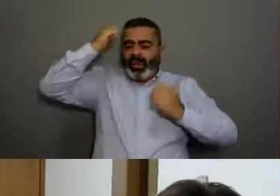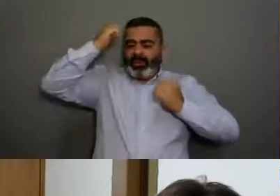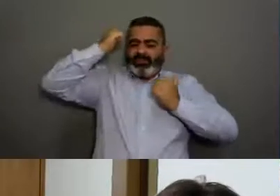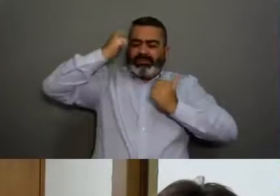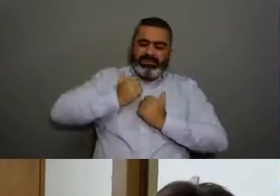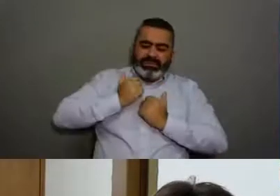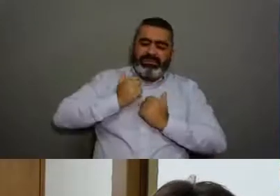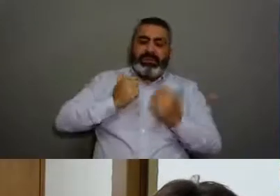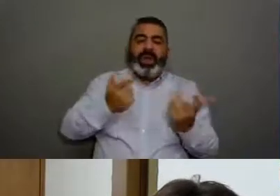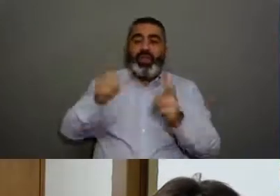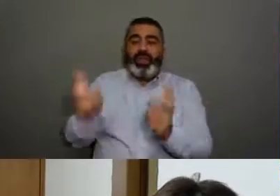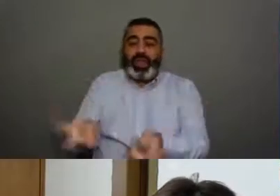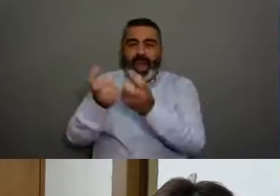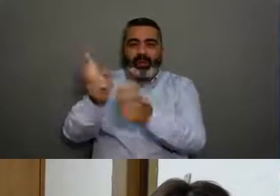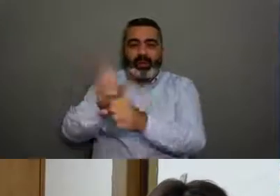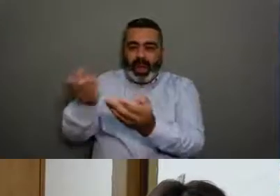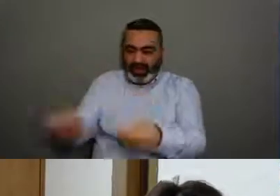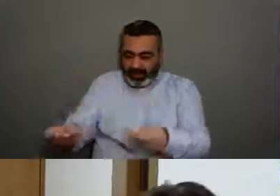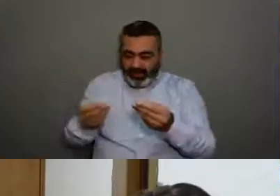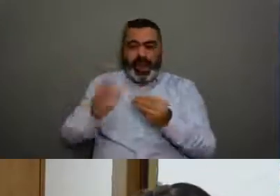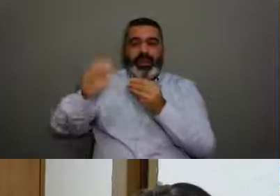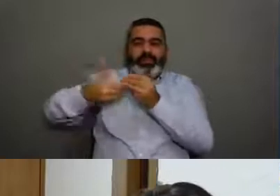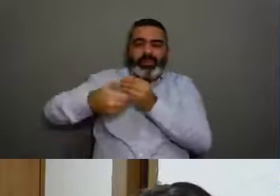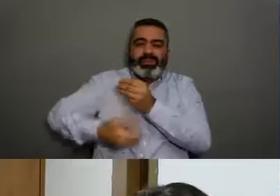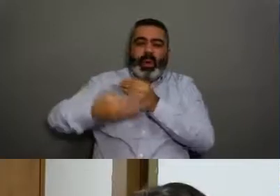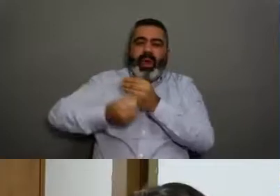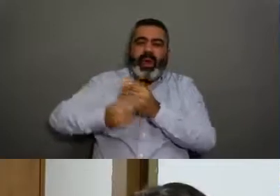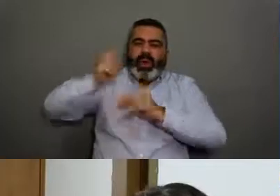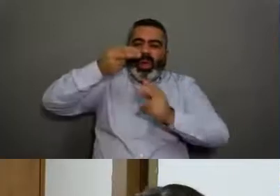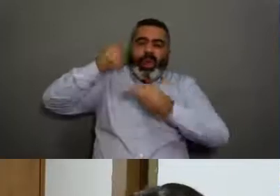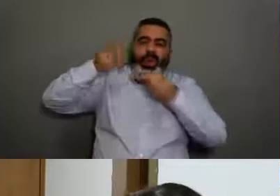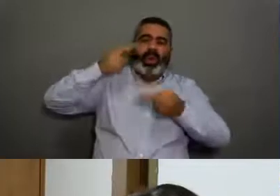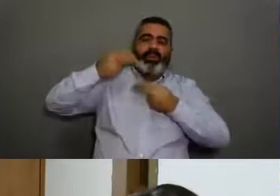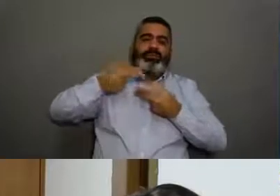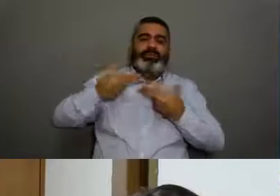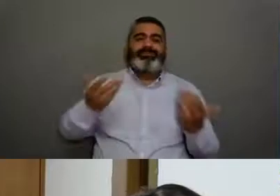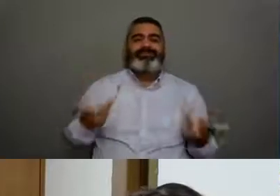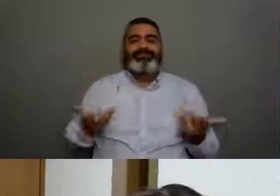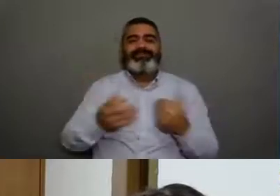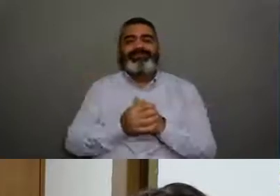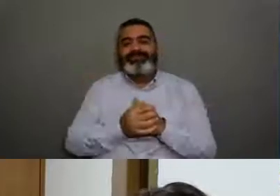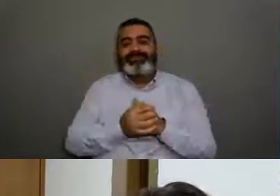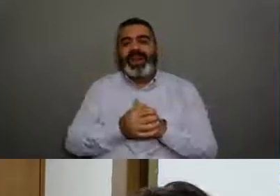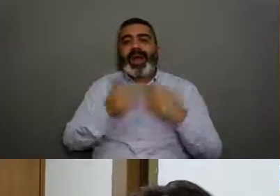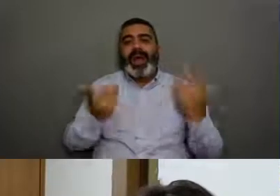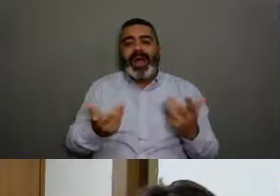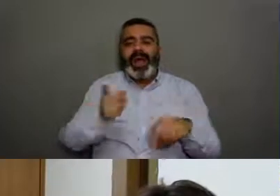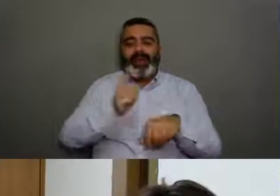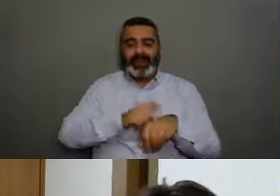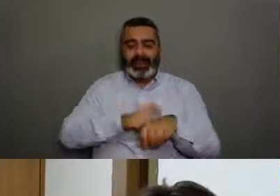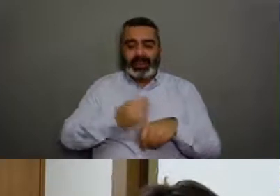μία διάγνωση υπάρχουν πολύ περισσότερα χαρακτηριστικά, αλλά φαίνεται ότι αυτές οι πολλαπλές διαστάσεις